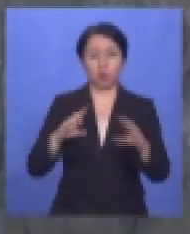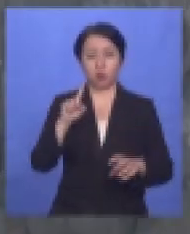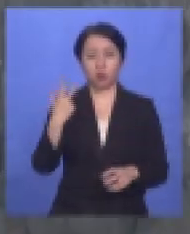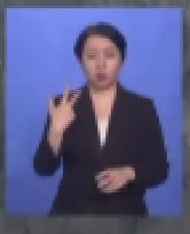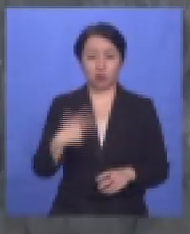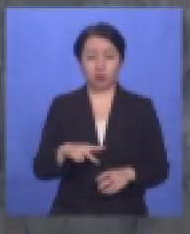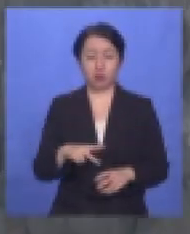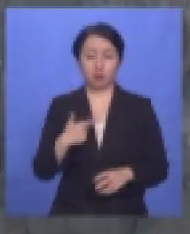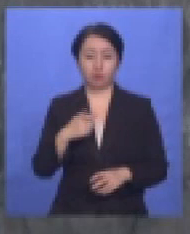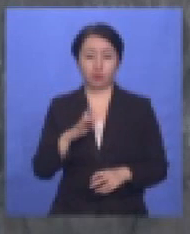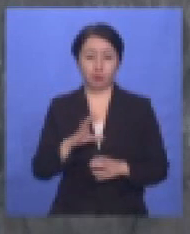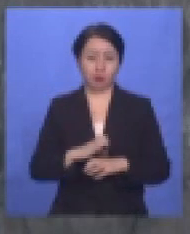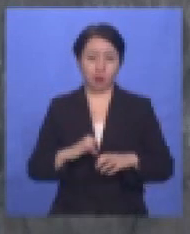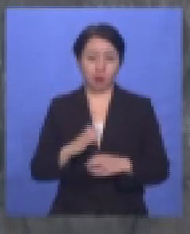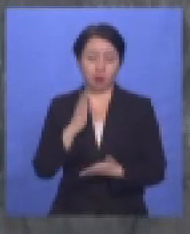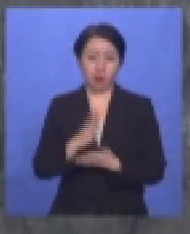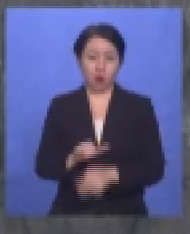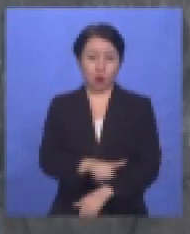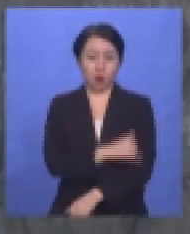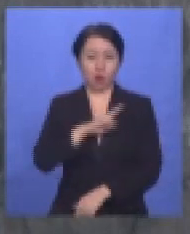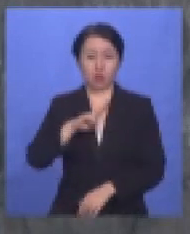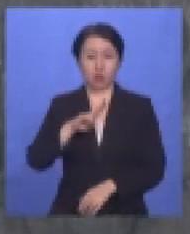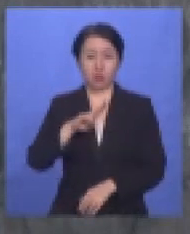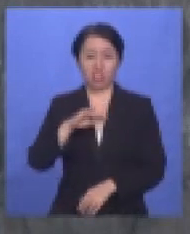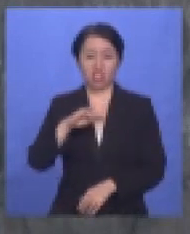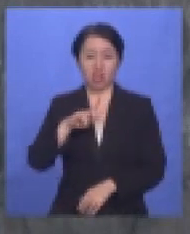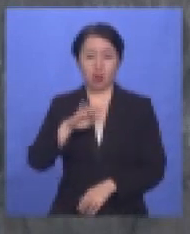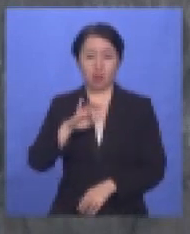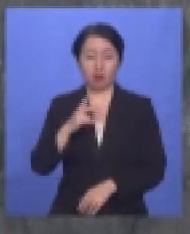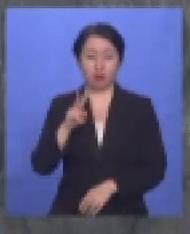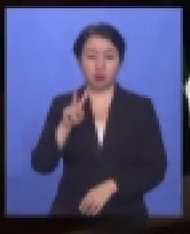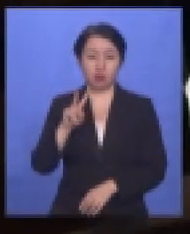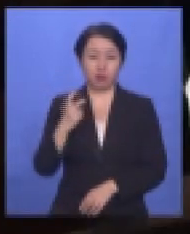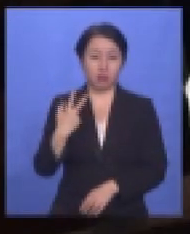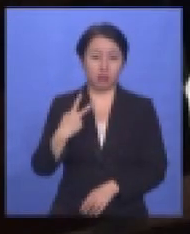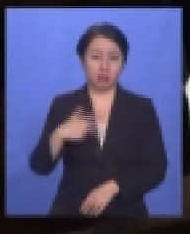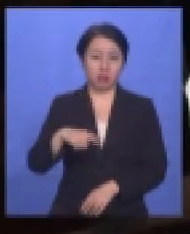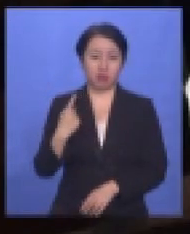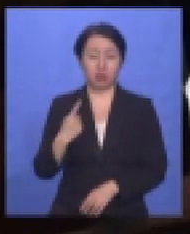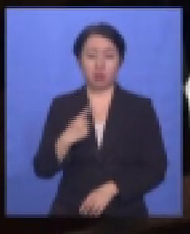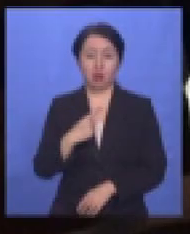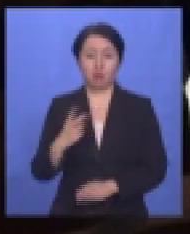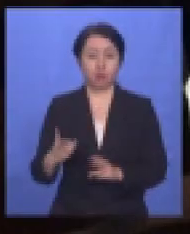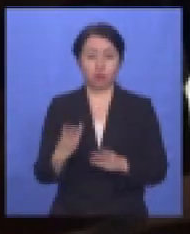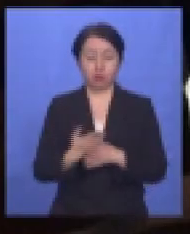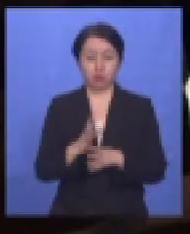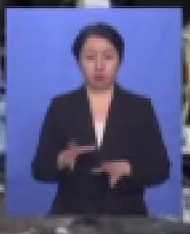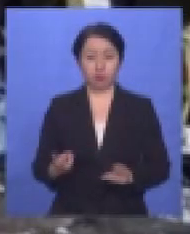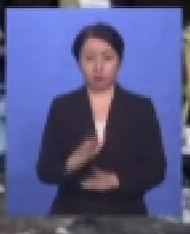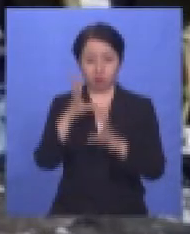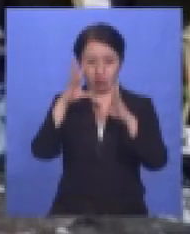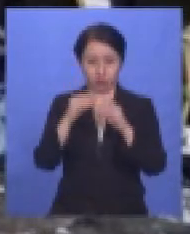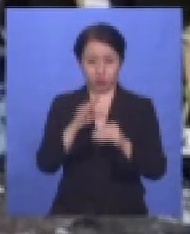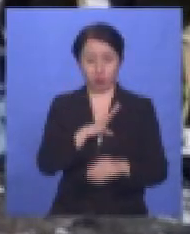на газозаправочной станции, расположенной по улице Жамбыла-Жабаева, 231. Силами спасателей пожар полностью ликвидирован.